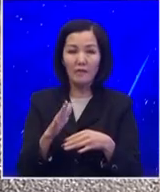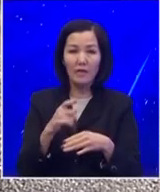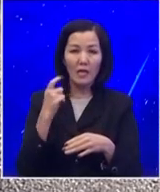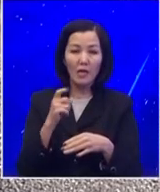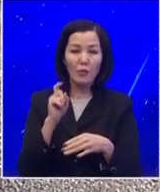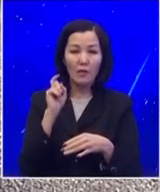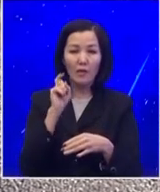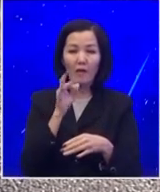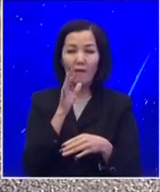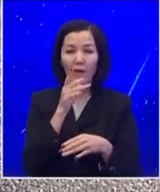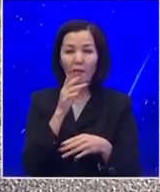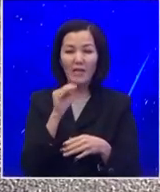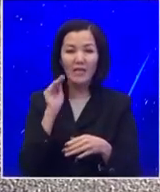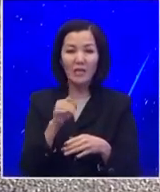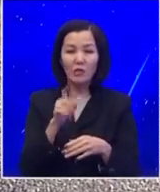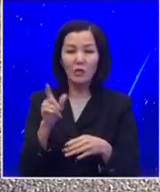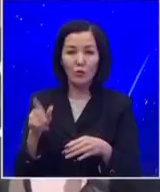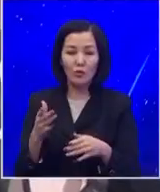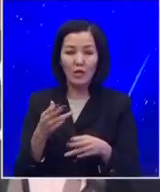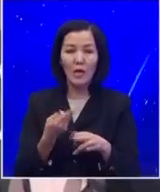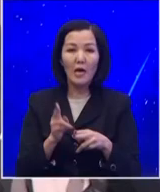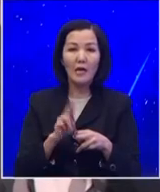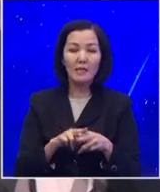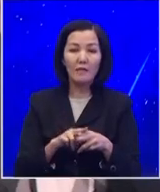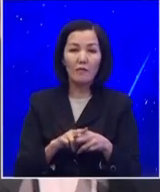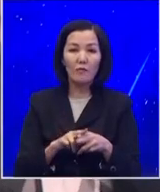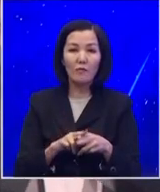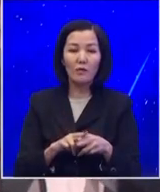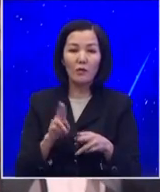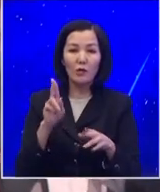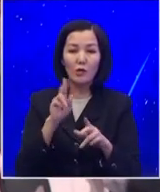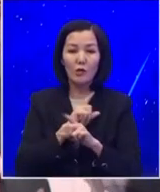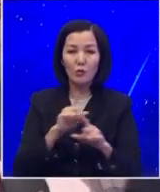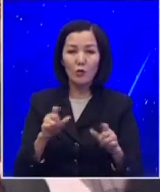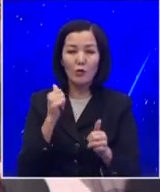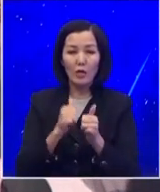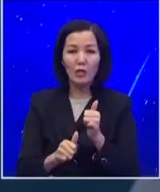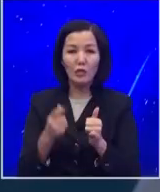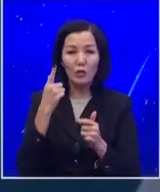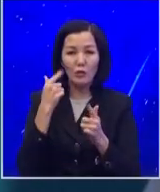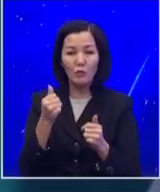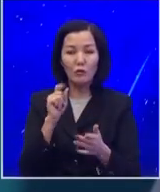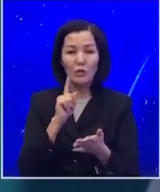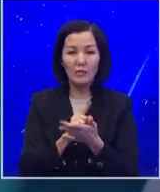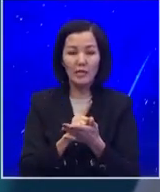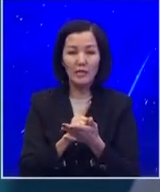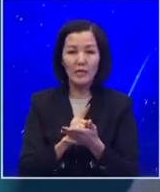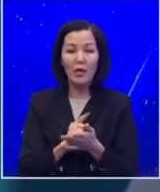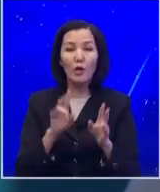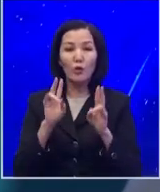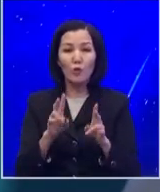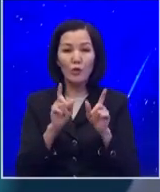сэкономить время – тысячи. Казалось бы, основам ПДД обучают еще со школьной скамьи, и каждый должен знать их как «Отче наш». Однако